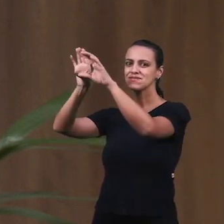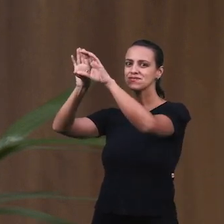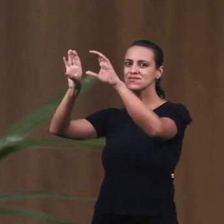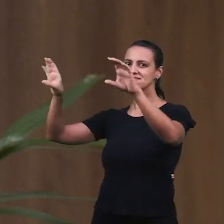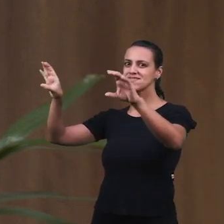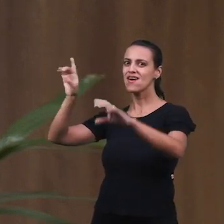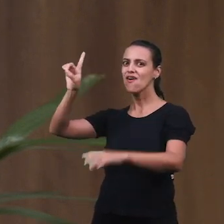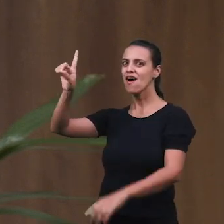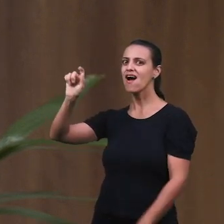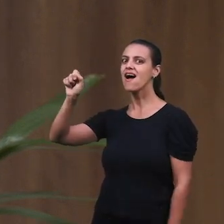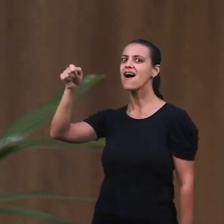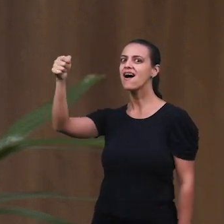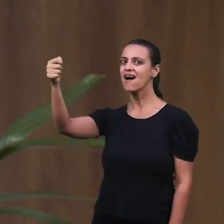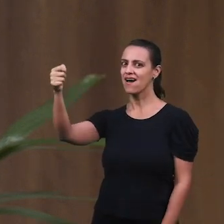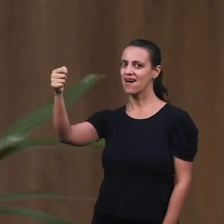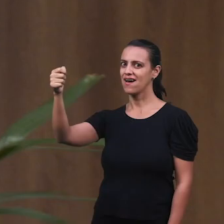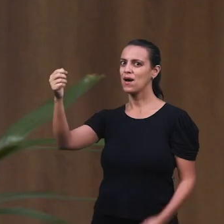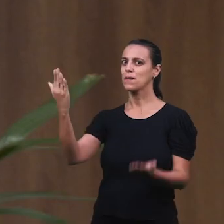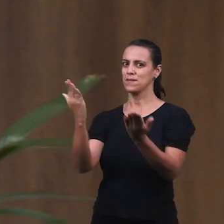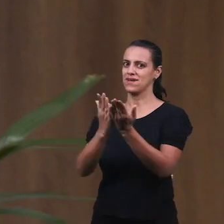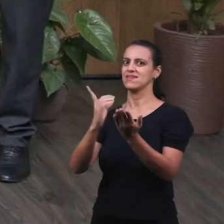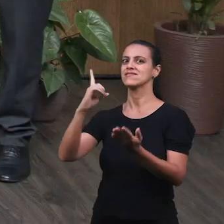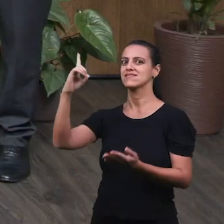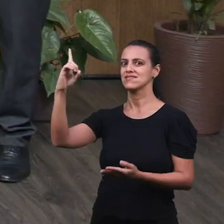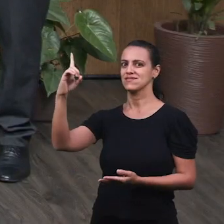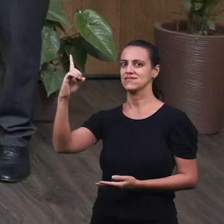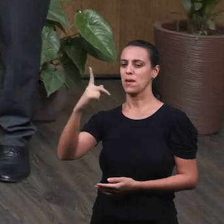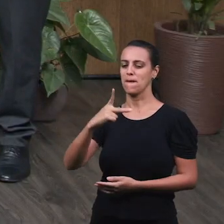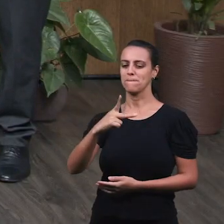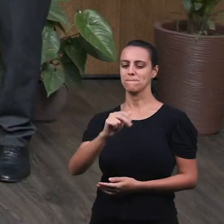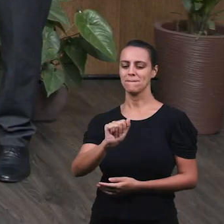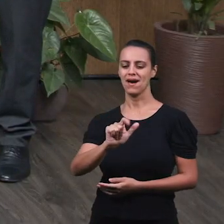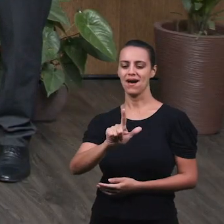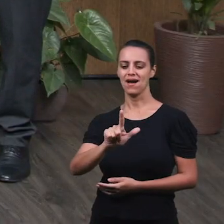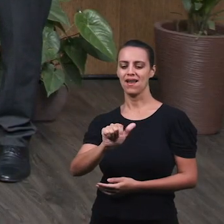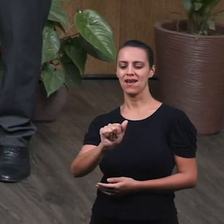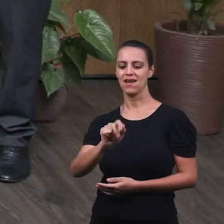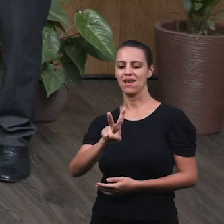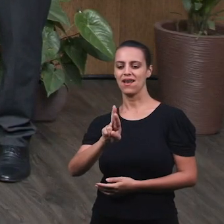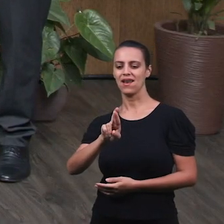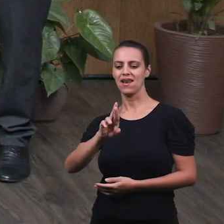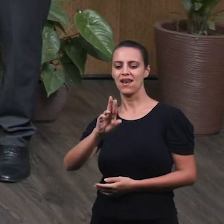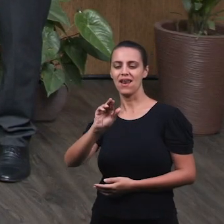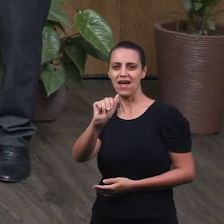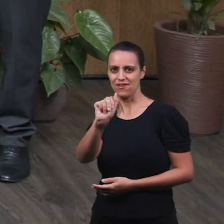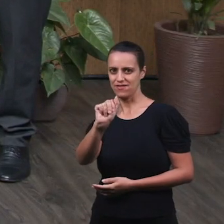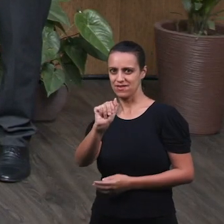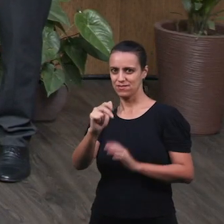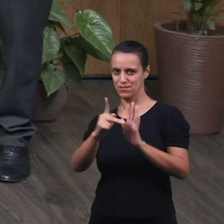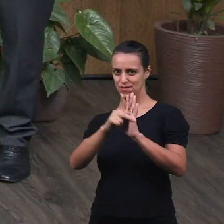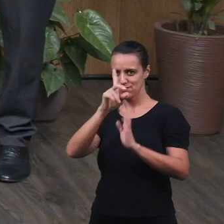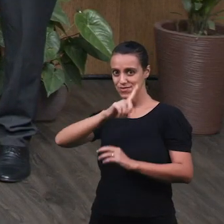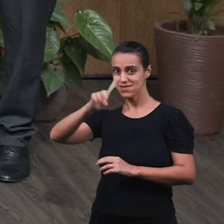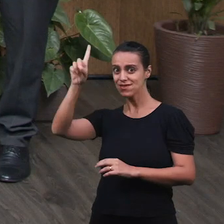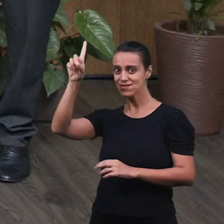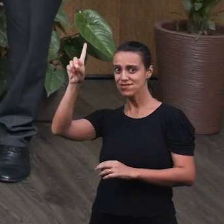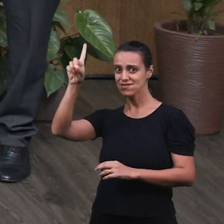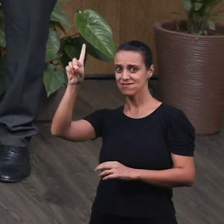comme la parole de Dieu. Donc la parole de Dieu était